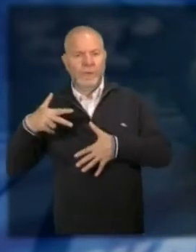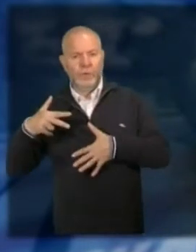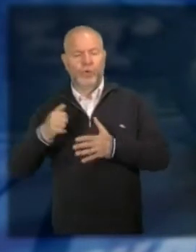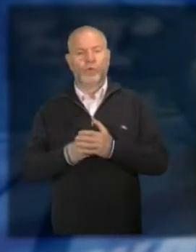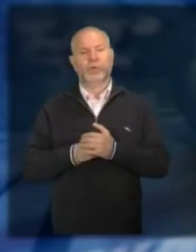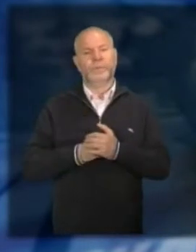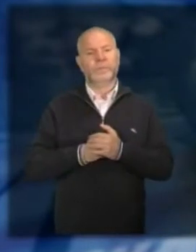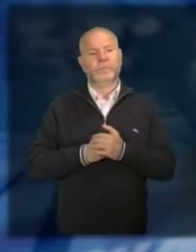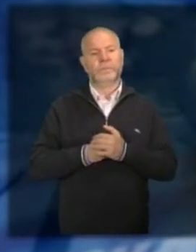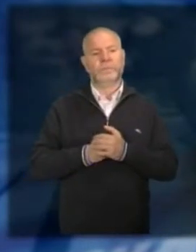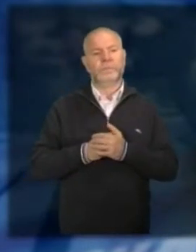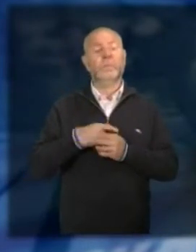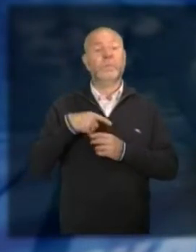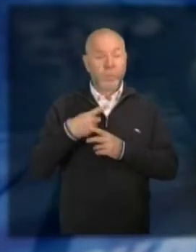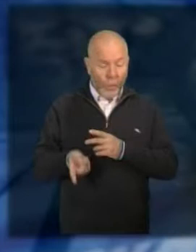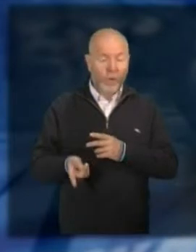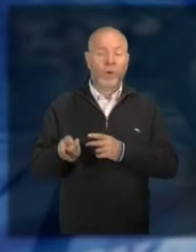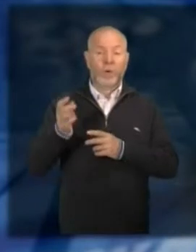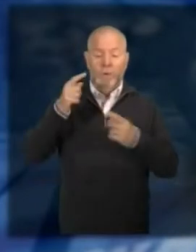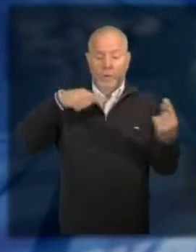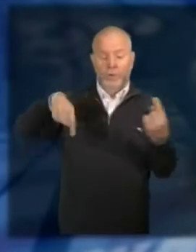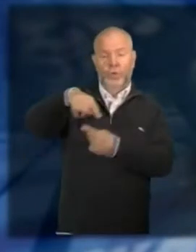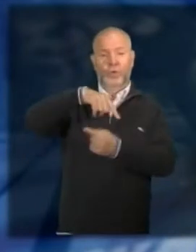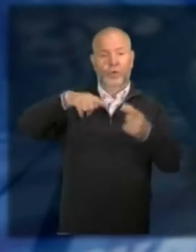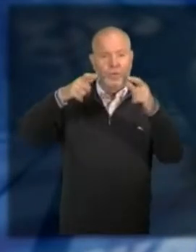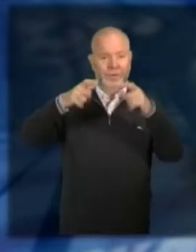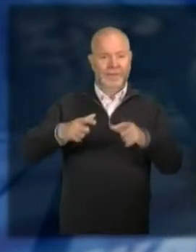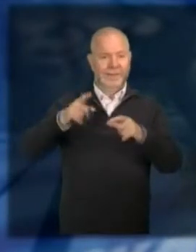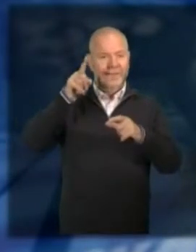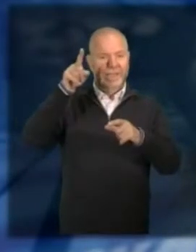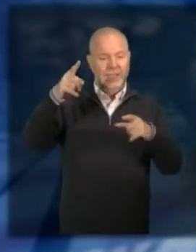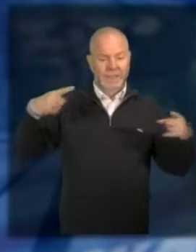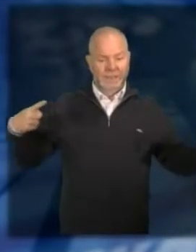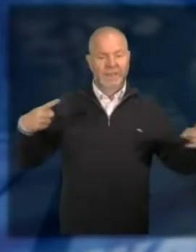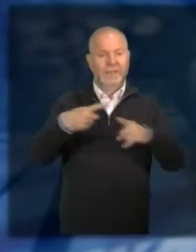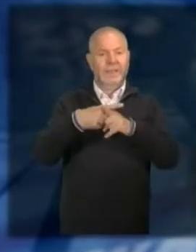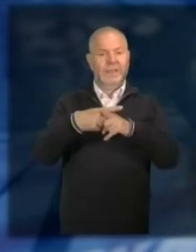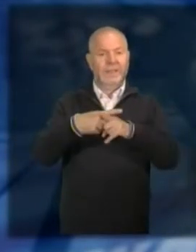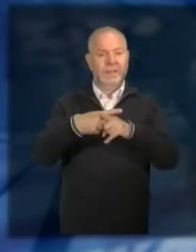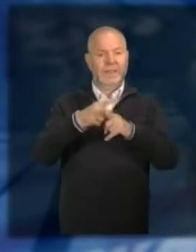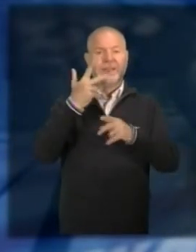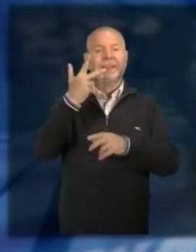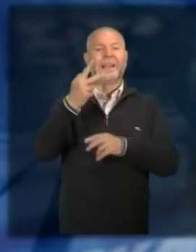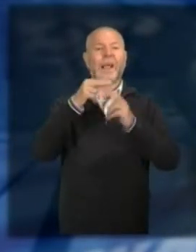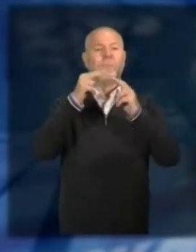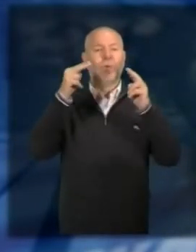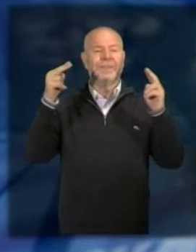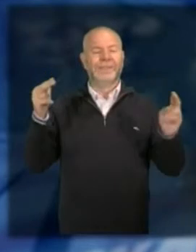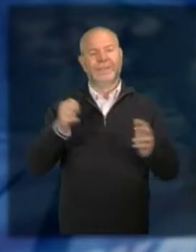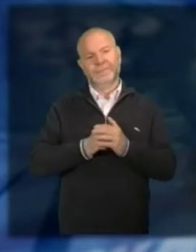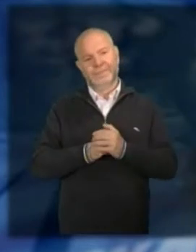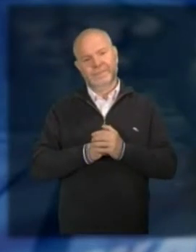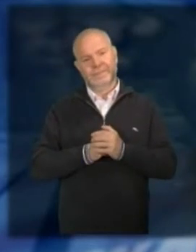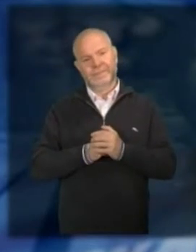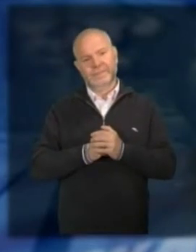partirà anche la realizzazione della rotatoria in località Tre Ponti, alla confluenza tra Viale Baracca, Via Milano e Via Cavour di Dolmelletto.